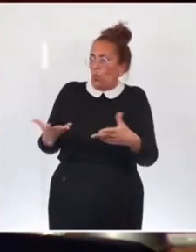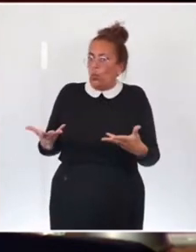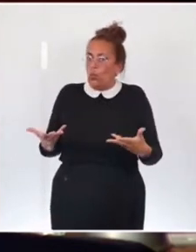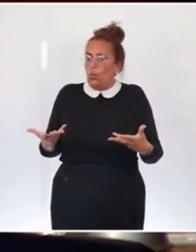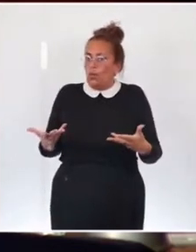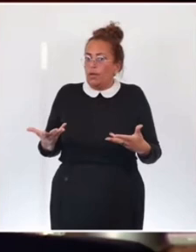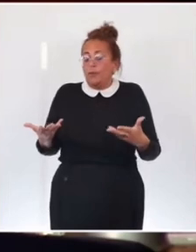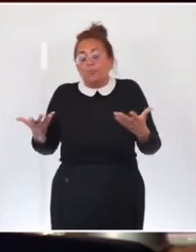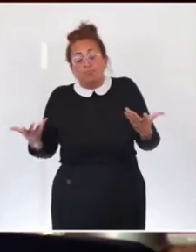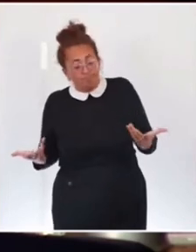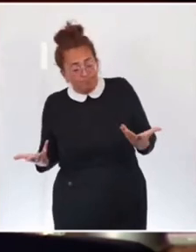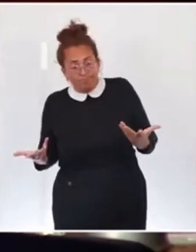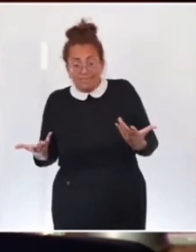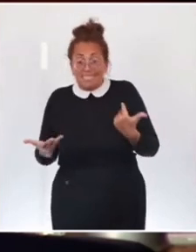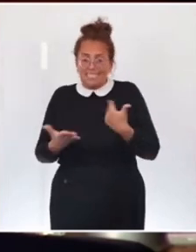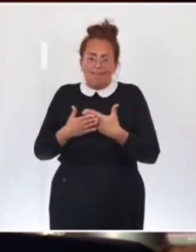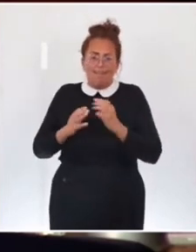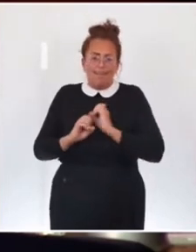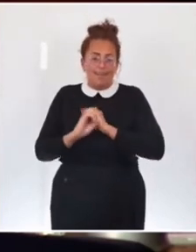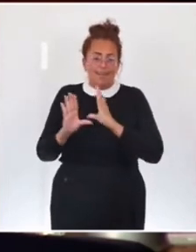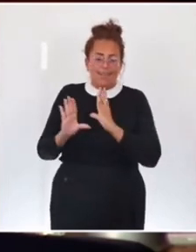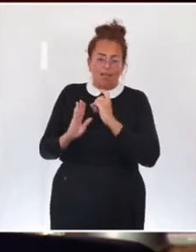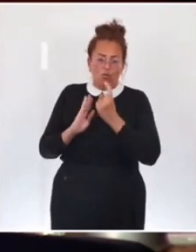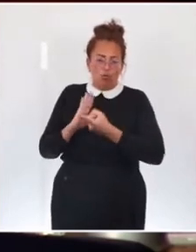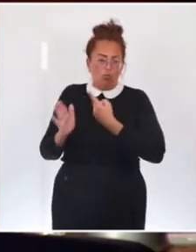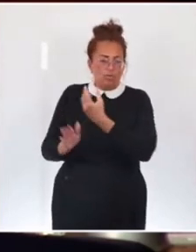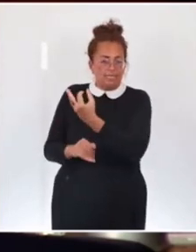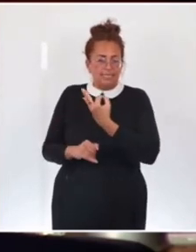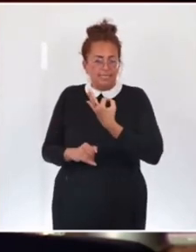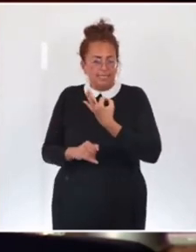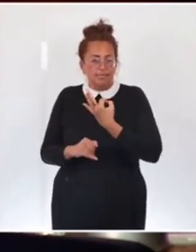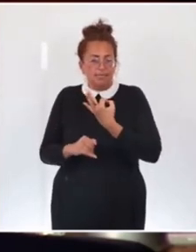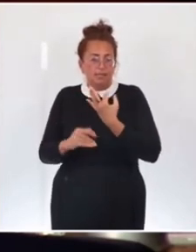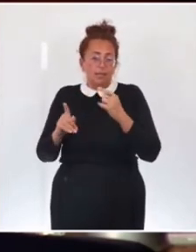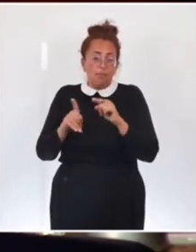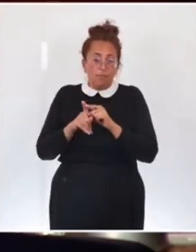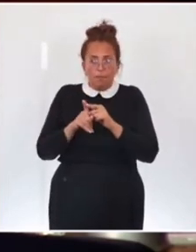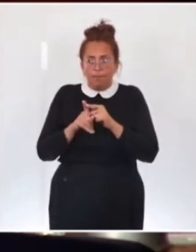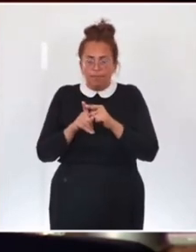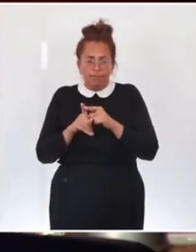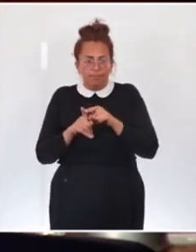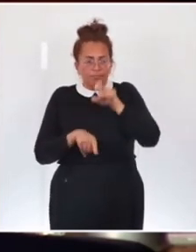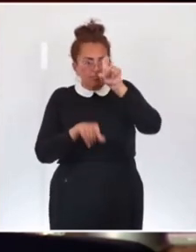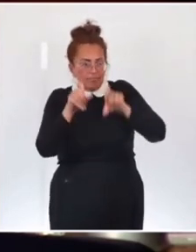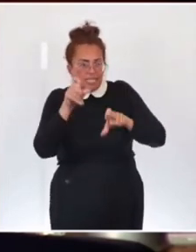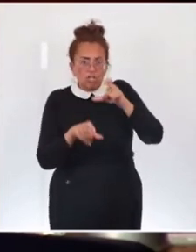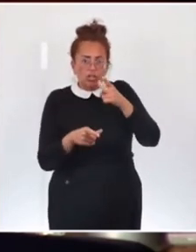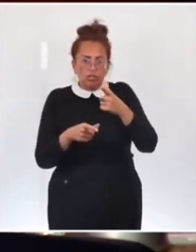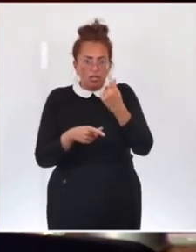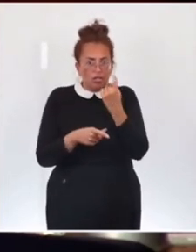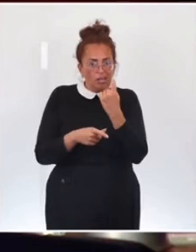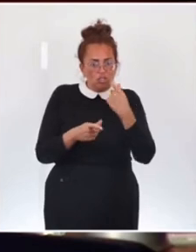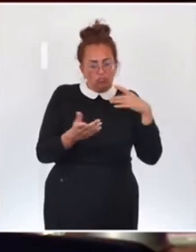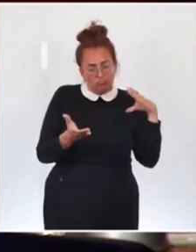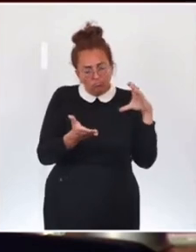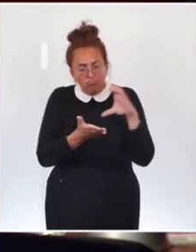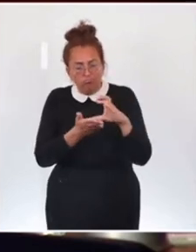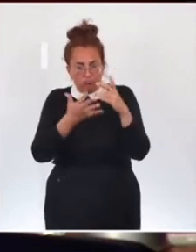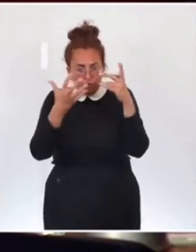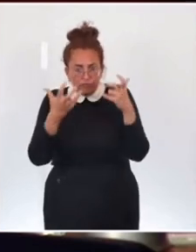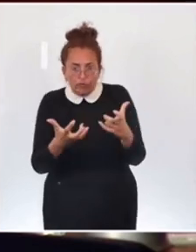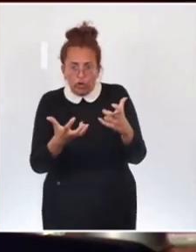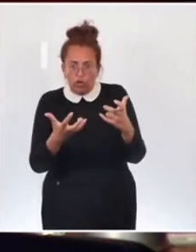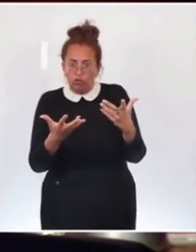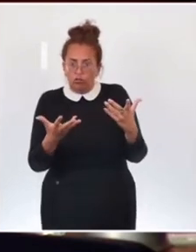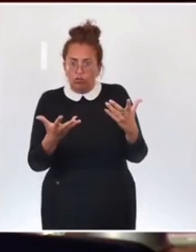on a besoin de cette clarté aujourd'hui et on a besoin aussi que le message soit clair pour les investisseurs économiques. Parce que si on fait comprendre qu'on